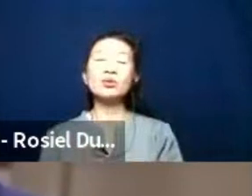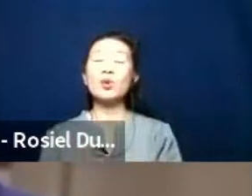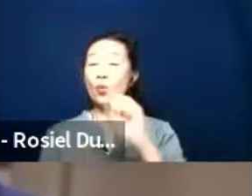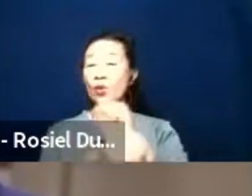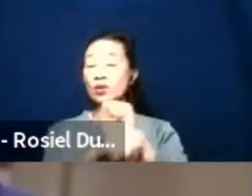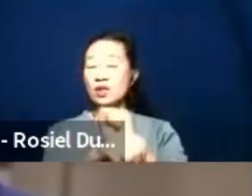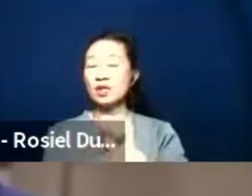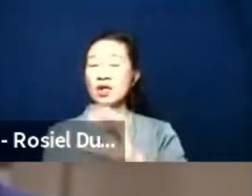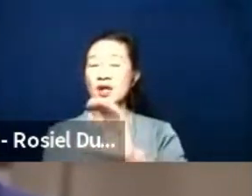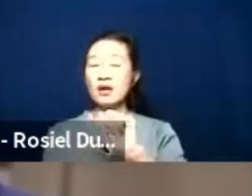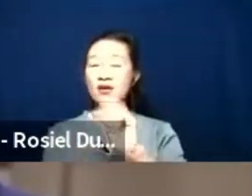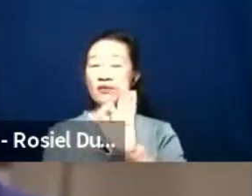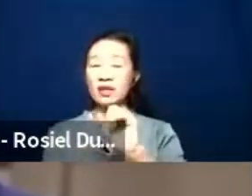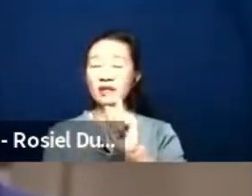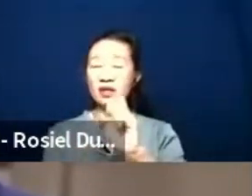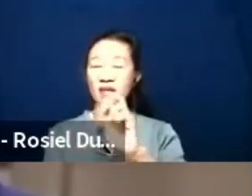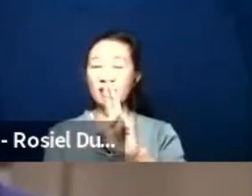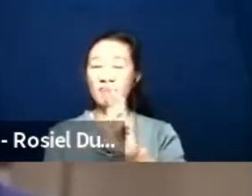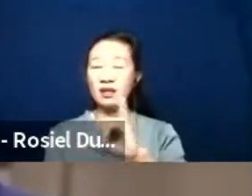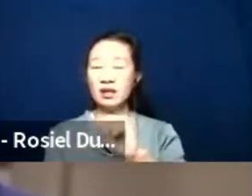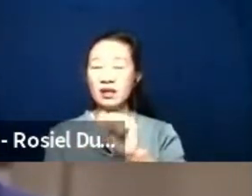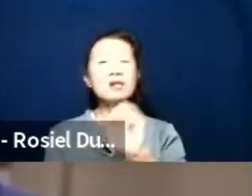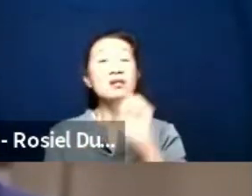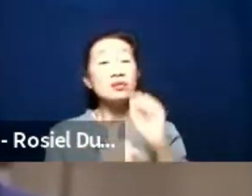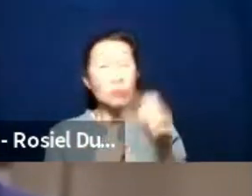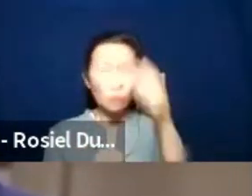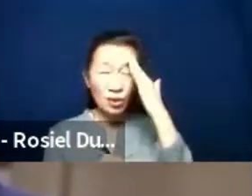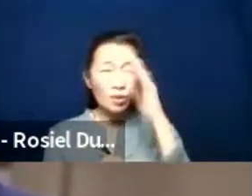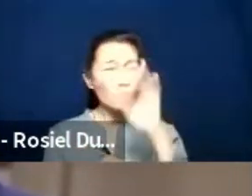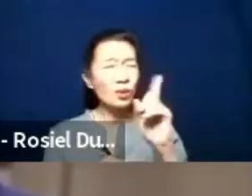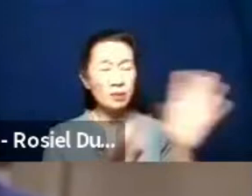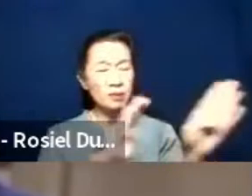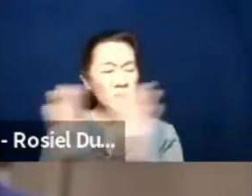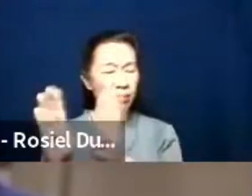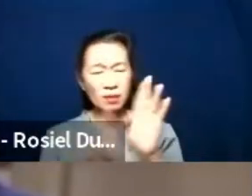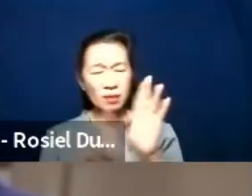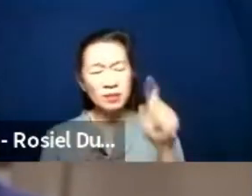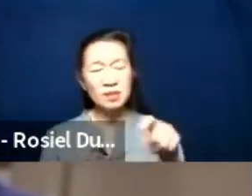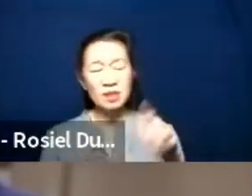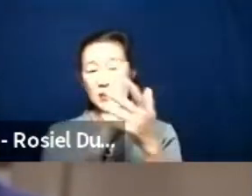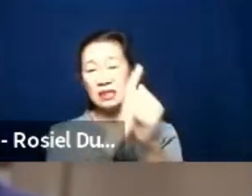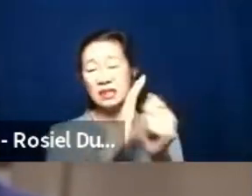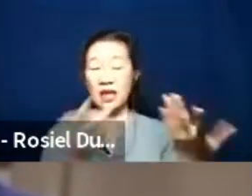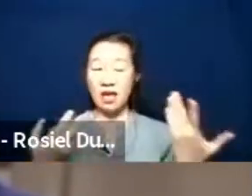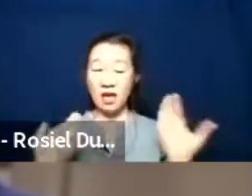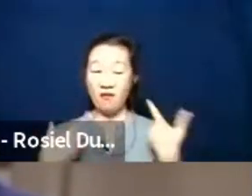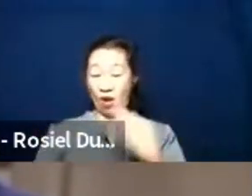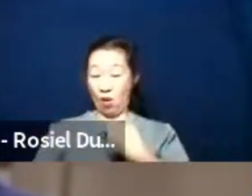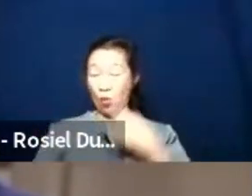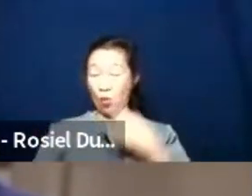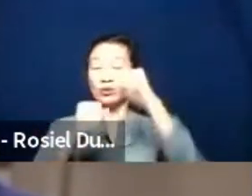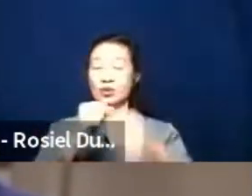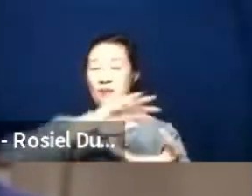halimbawa, para alam niya ano ba dapat ang mga behaviors, ano ba dapat ang mga skills na meron ako para